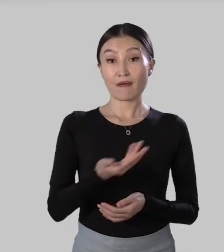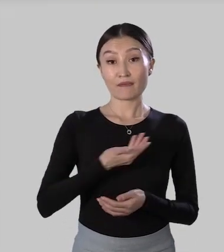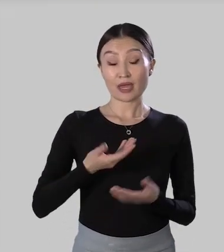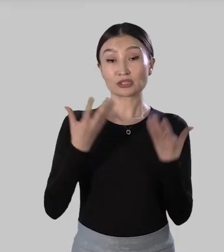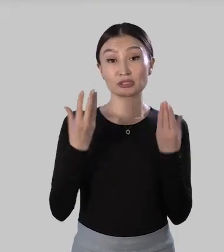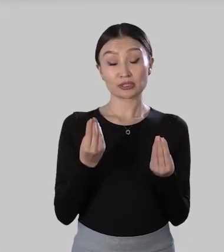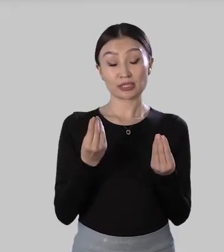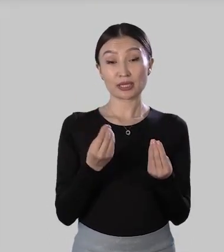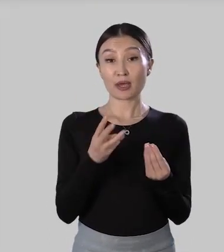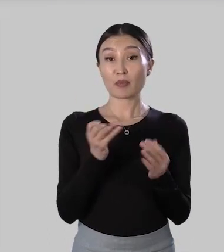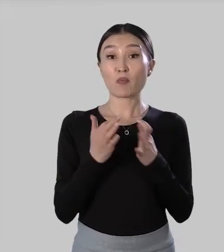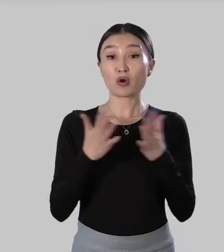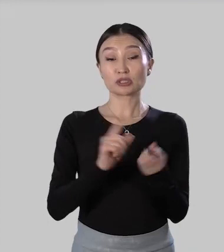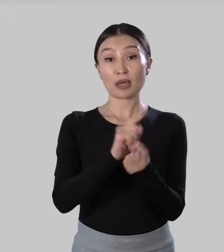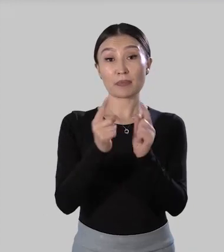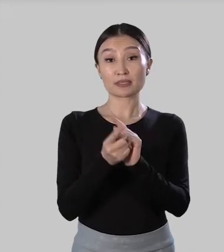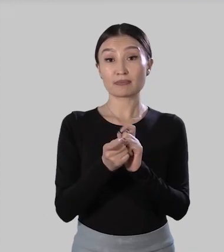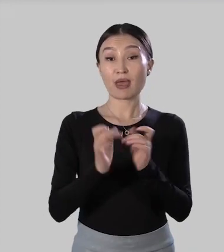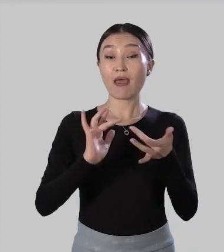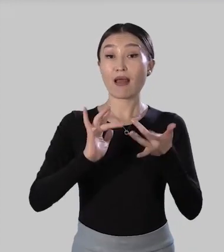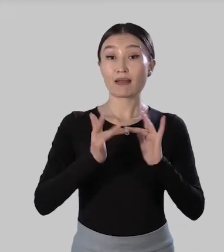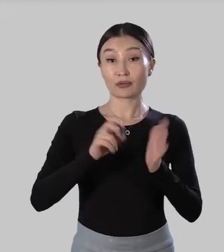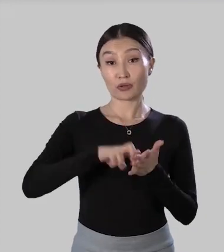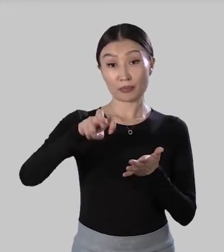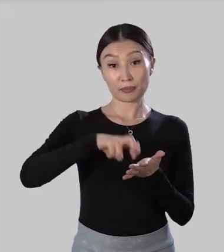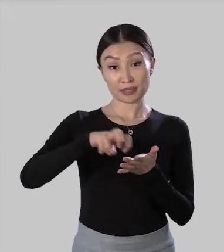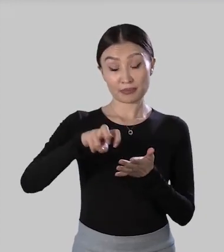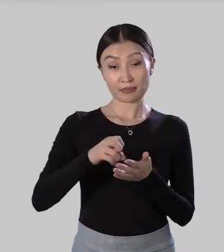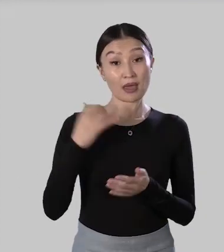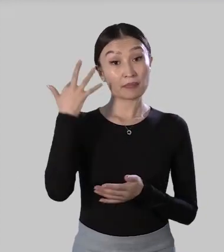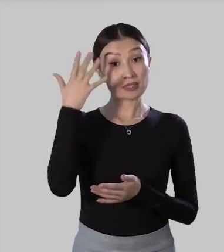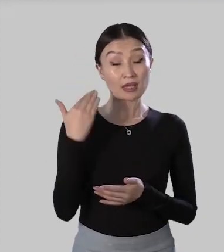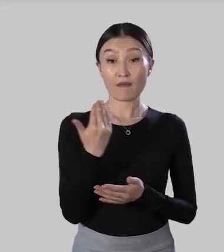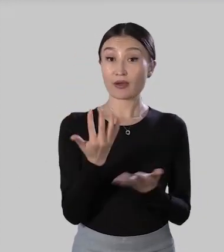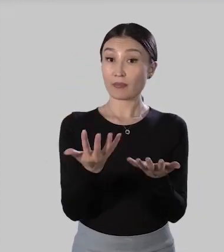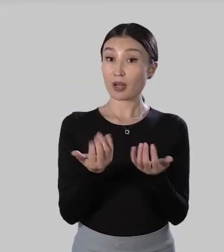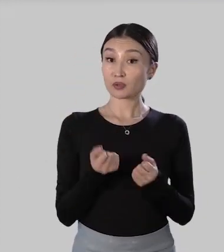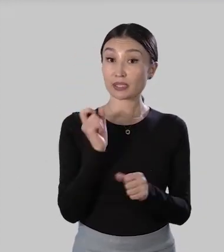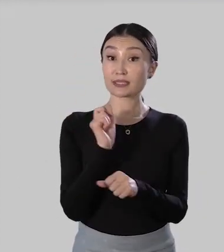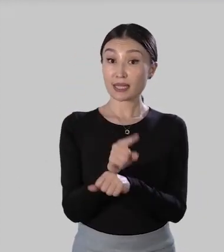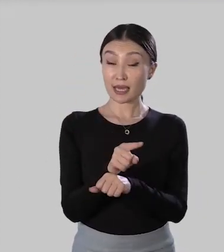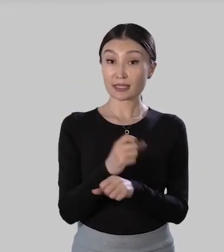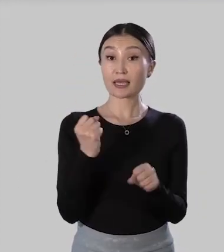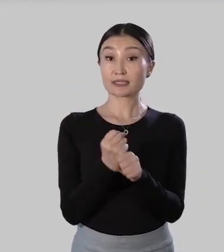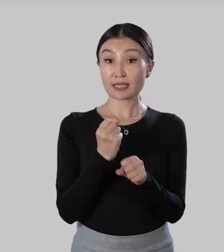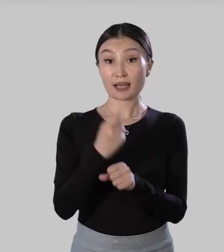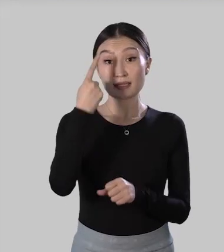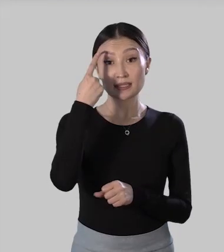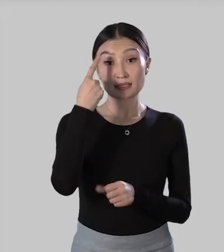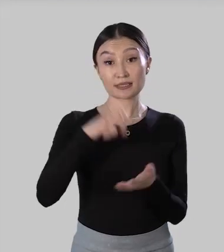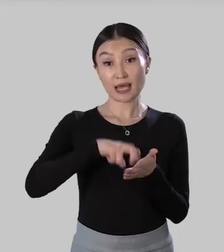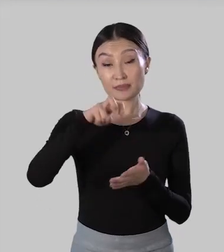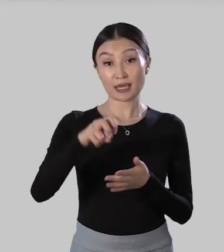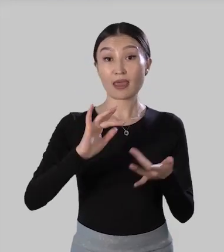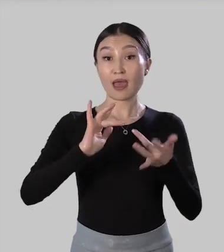В наши дни мы чаще обмениваемся электронными письмами. Представьте, что вы получили задание сделать сообщение